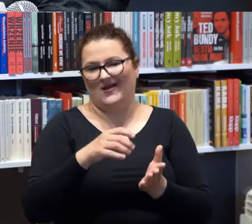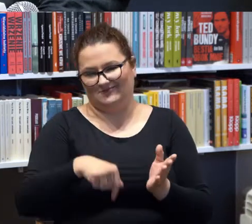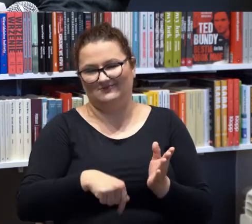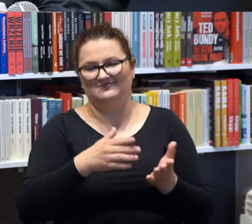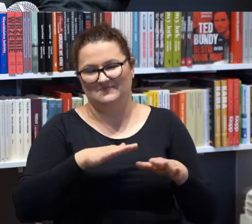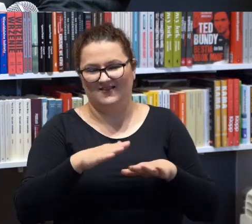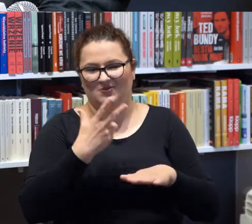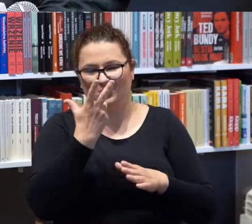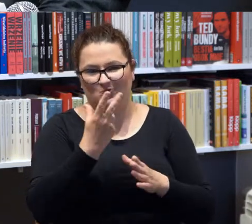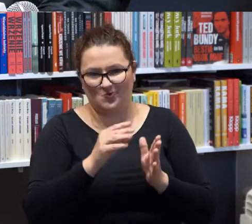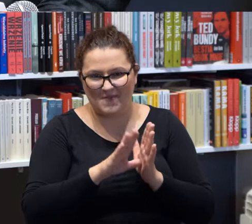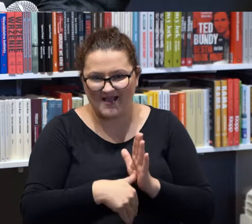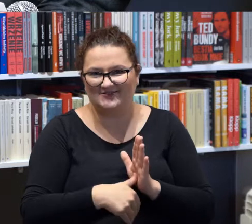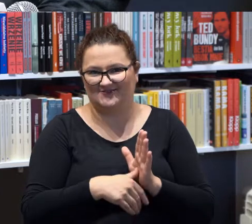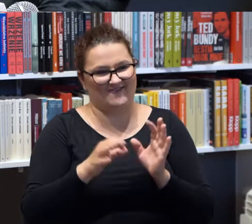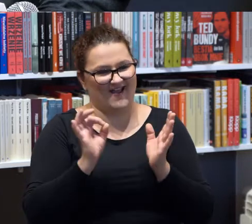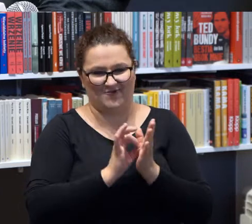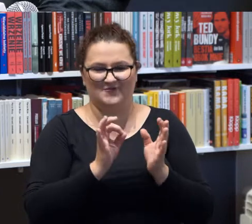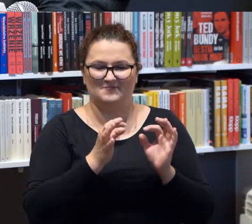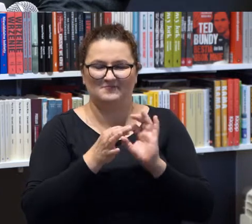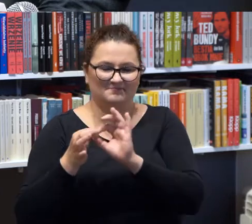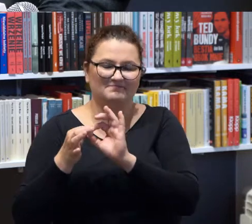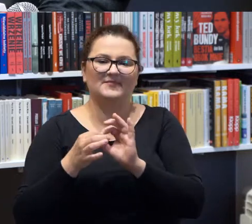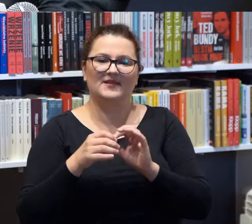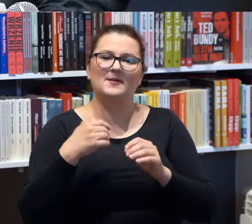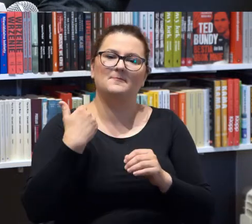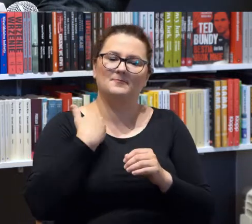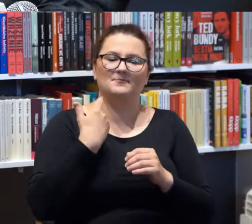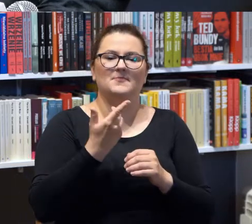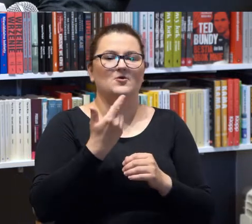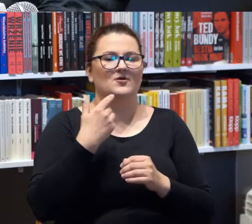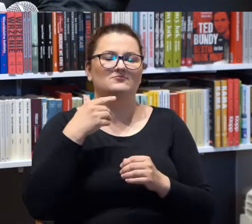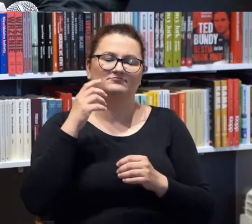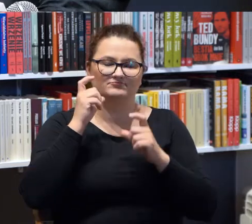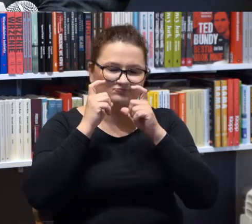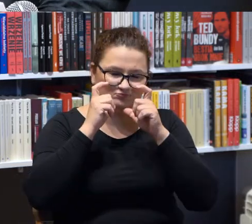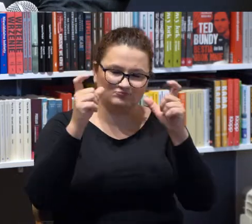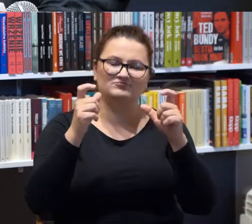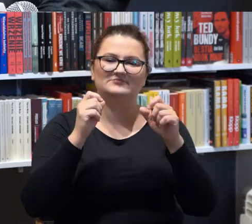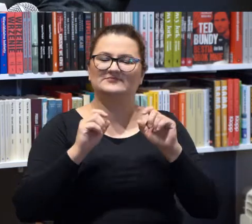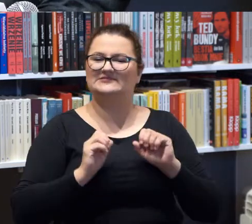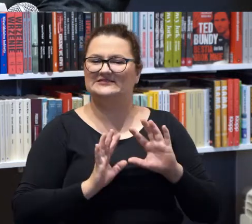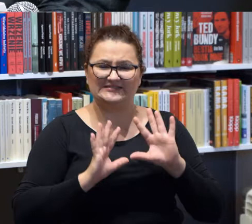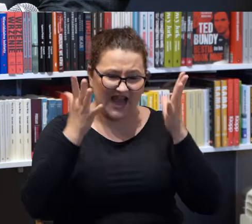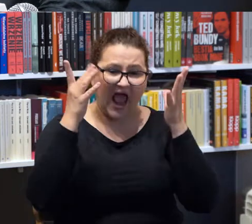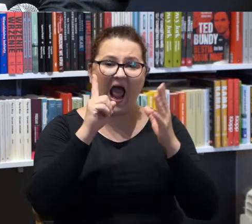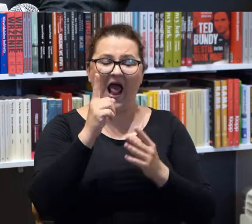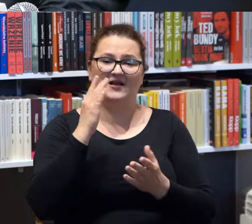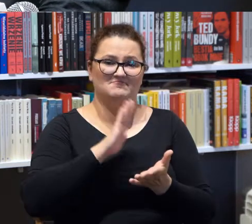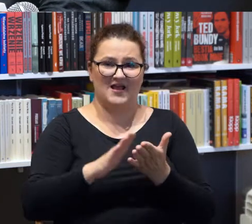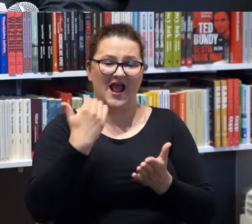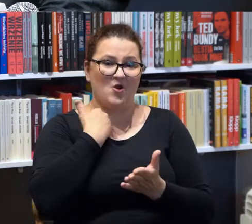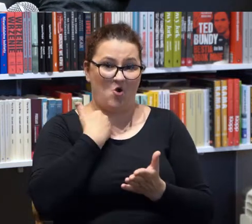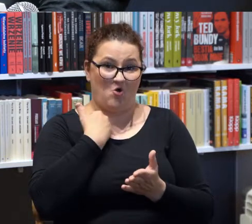to będzie świetny kontekst, ogłosili prohibicję strajkową. I ta prohibicja, ona miała wymiar czysto polityczny. To